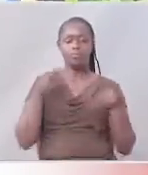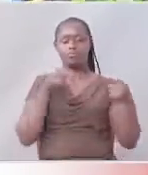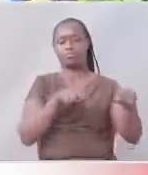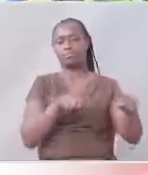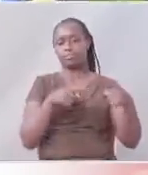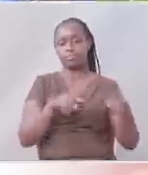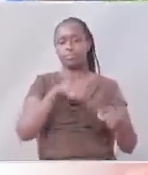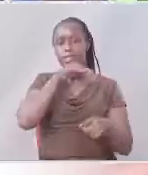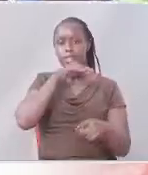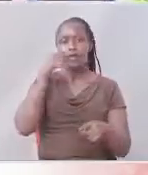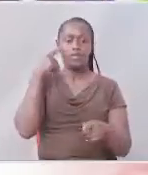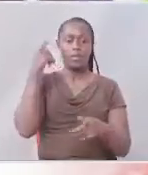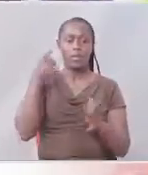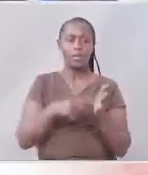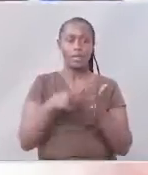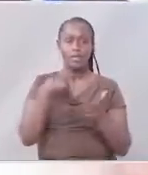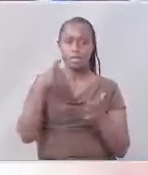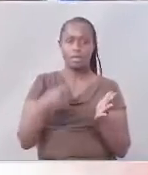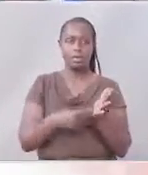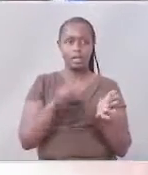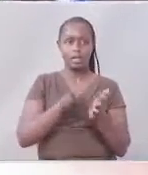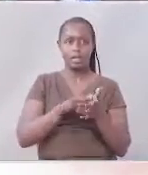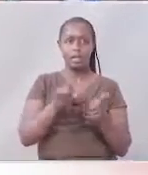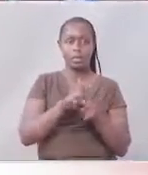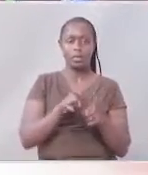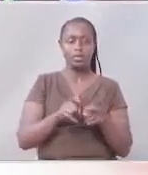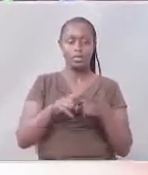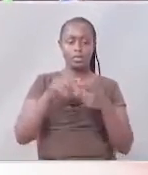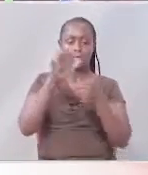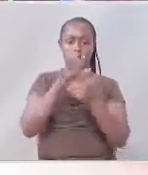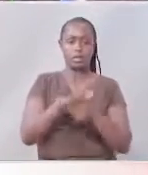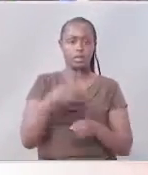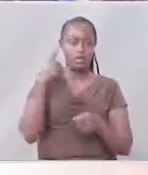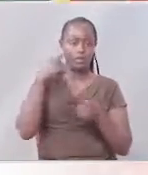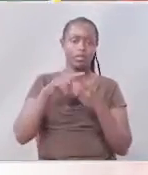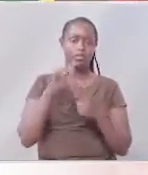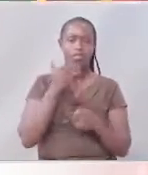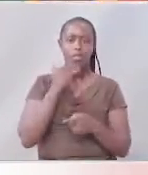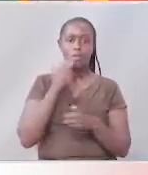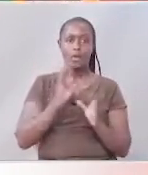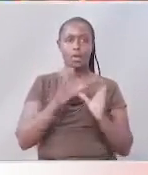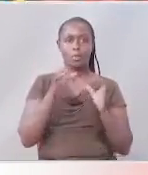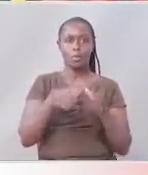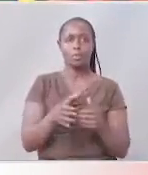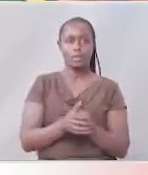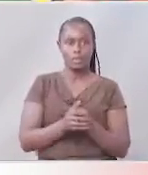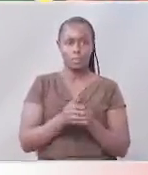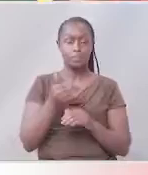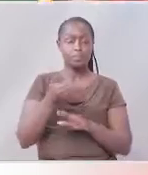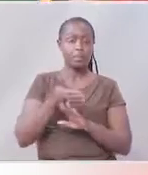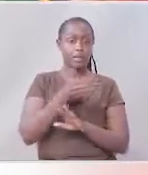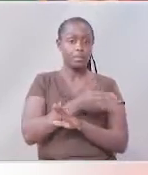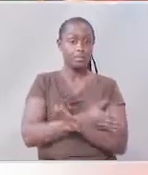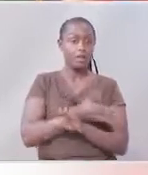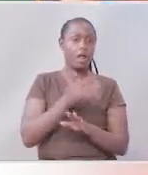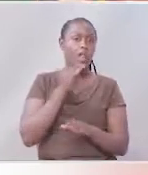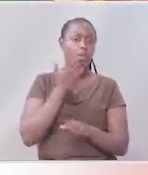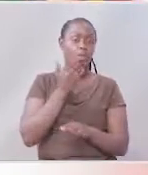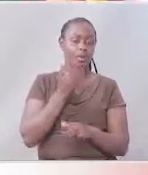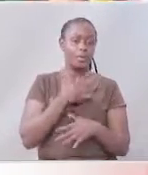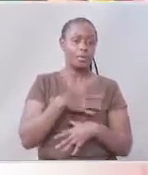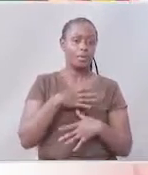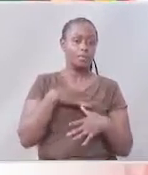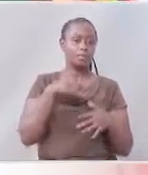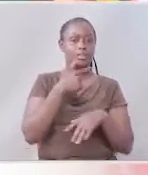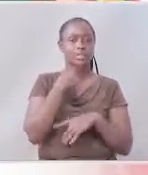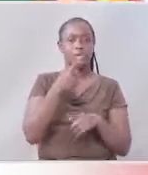Odinga for what they claimed was constant humiliation of the Luya community. Raila alikuwa ameita watu wa Luya ati